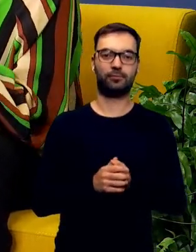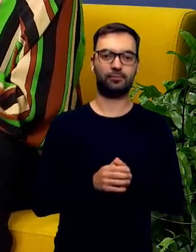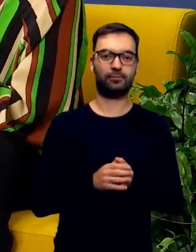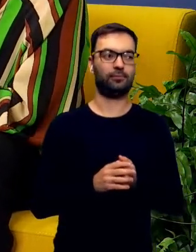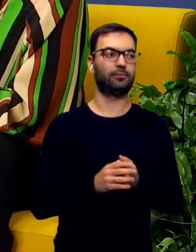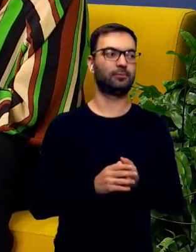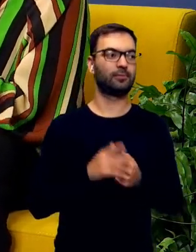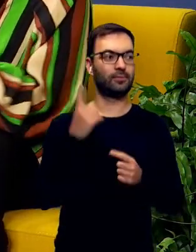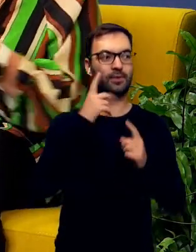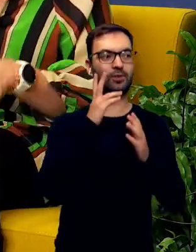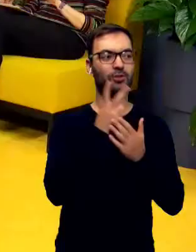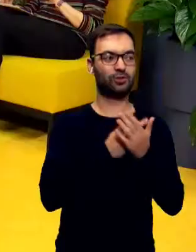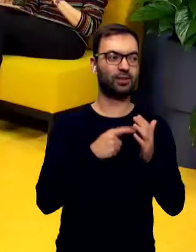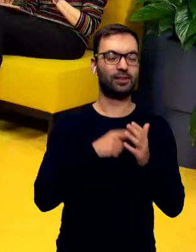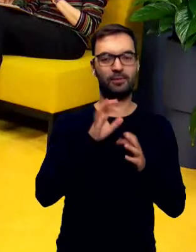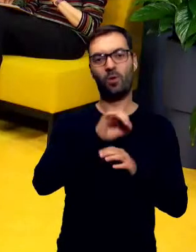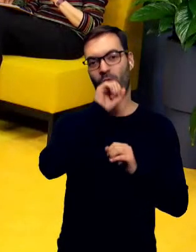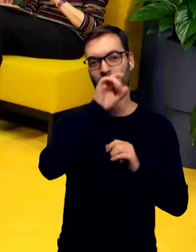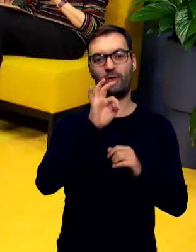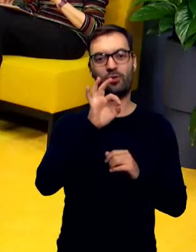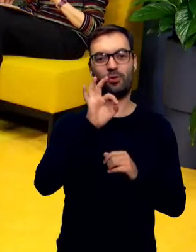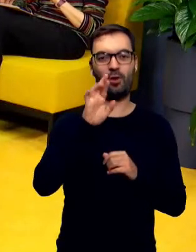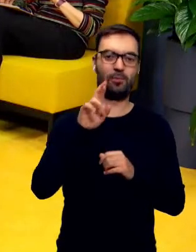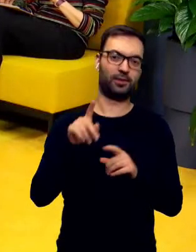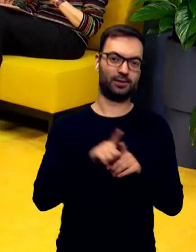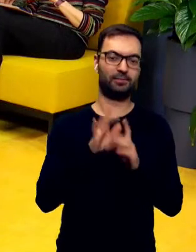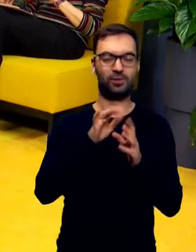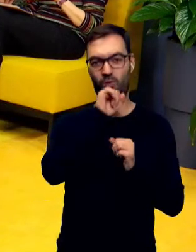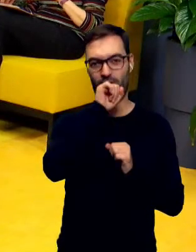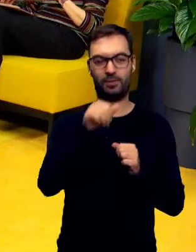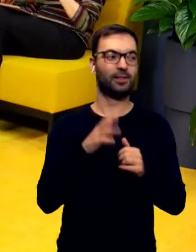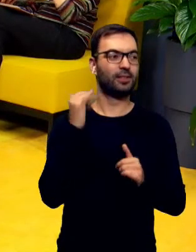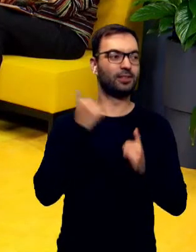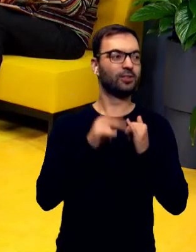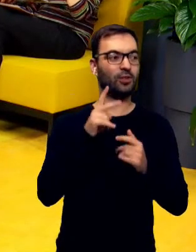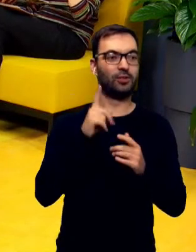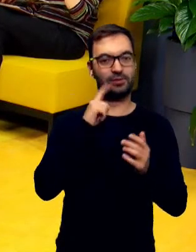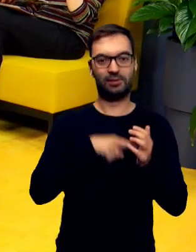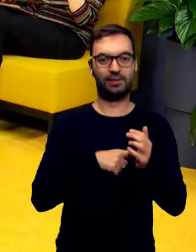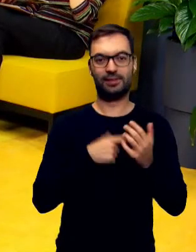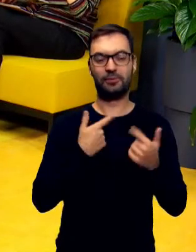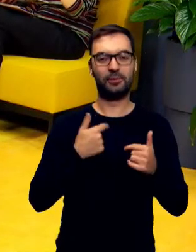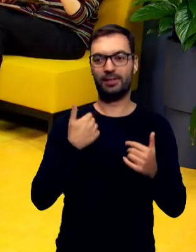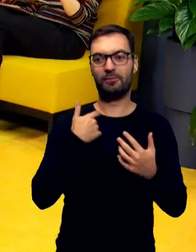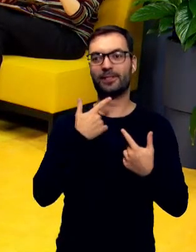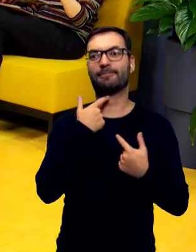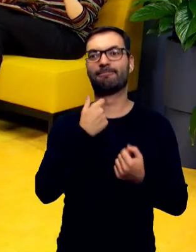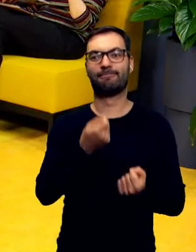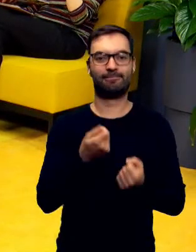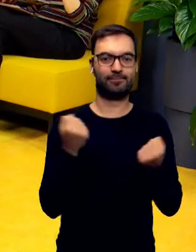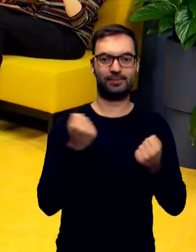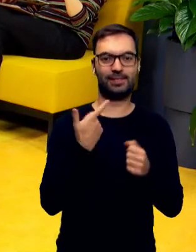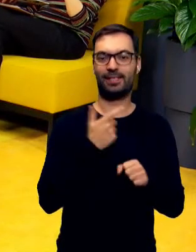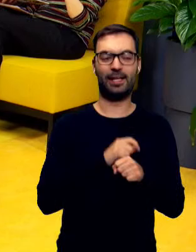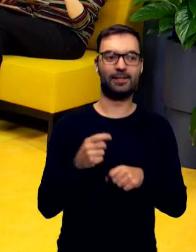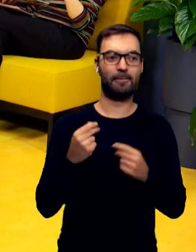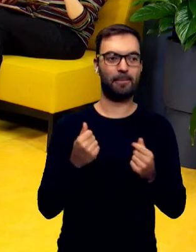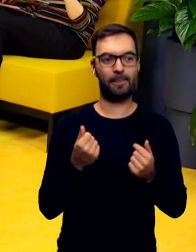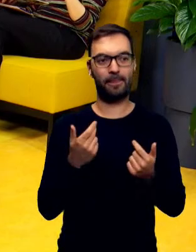natomiast myślę, ale że koledzy ratownicy... też będzie uwielbiał Topr, wydaje mi się, bo nawet jeśli ktoś właśnie kogoś nie ciągnie tak bardzo i nie